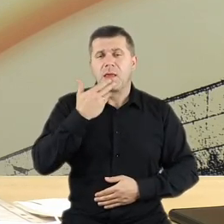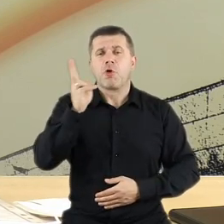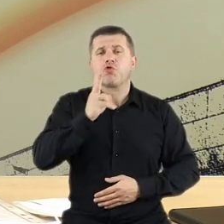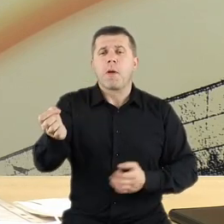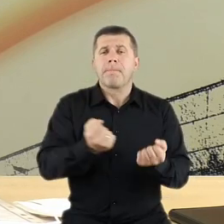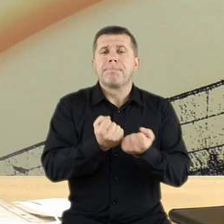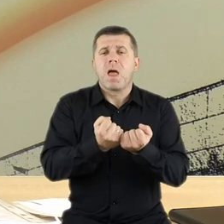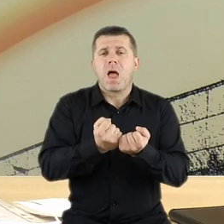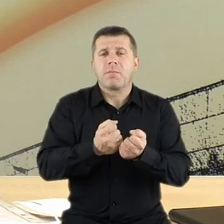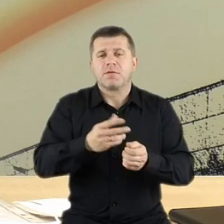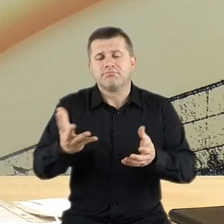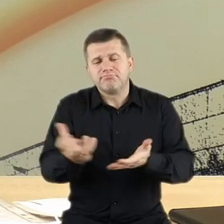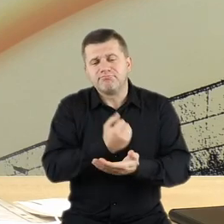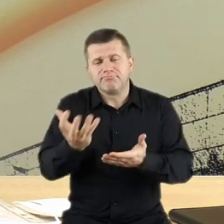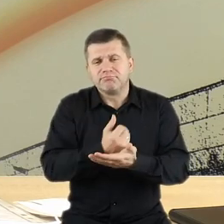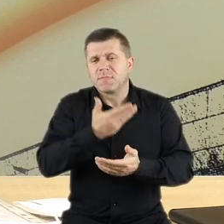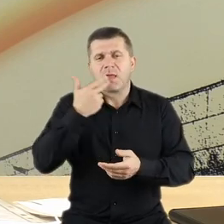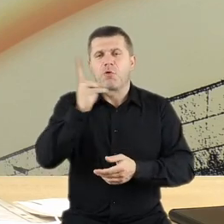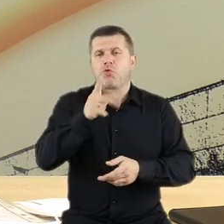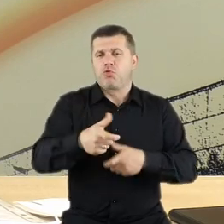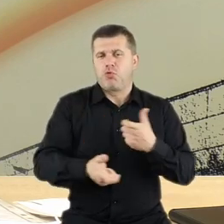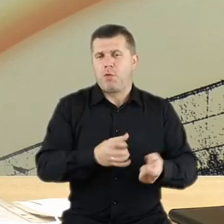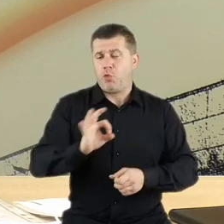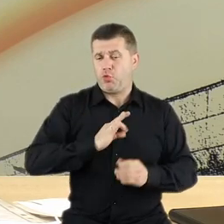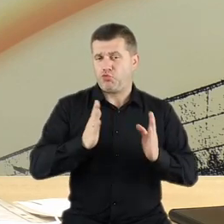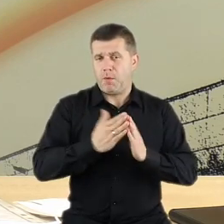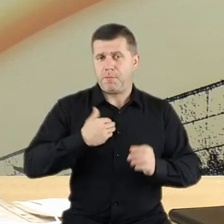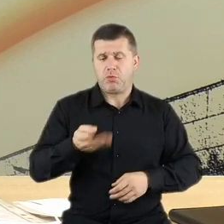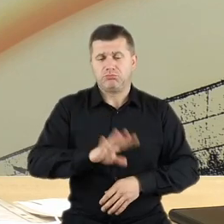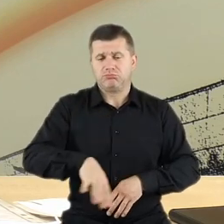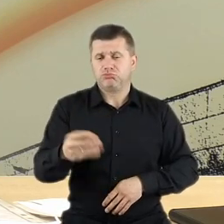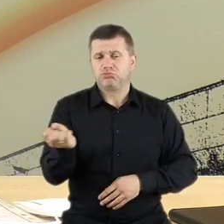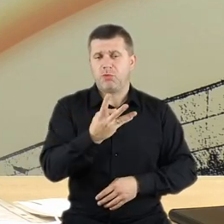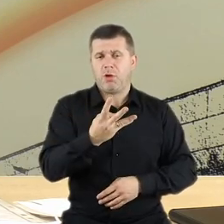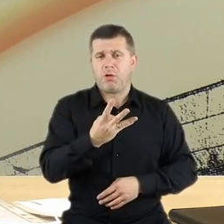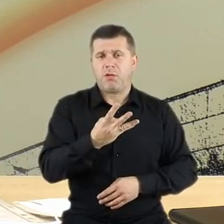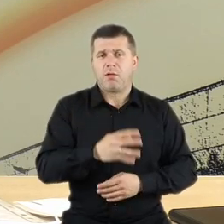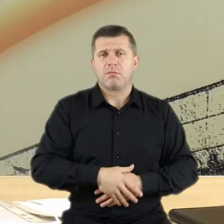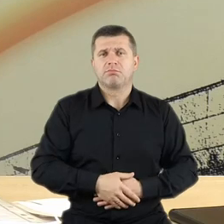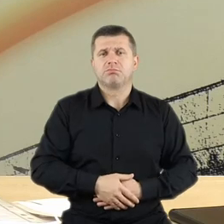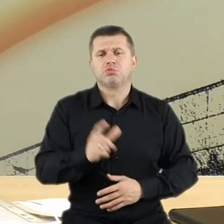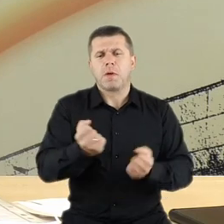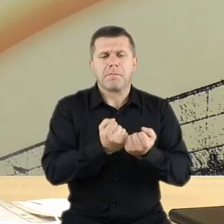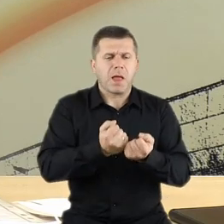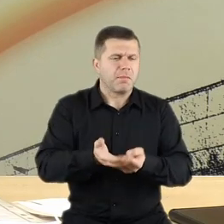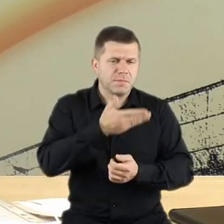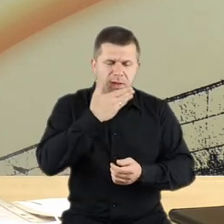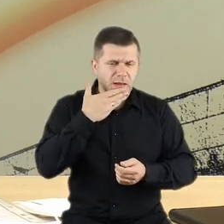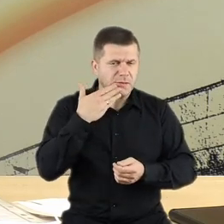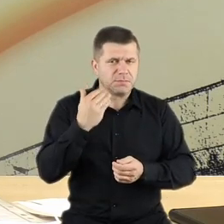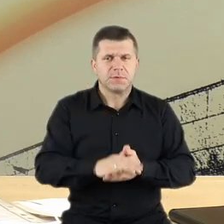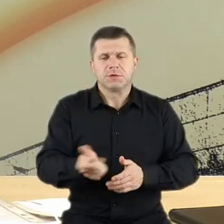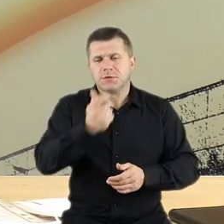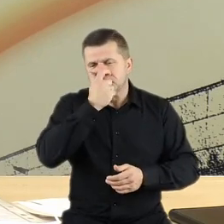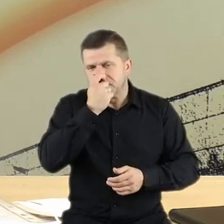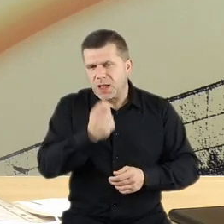po wynosić od nich No bo tak jak u nas w domu nas było czworo to u nas się nie zachował tam żaden papierek żadna szmatka